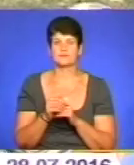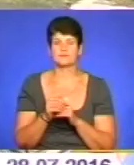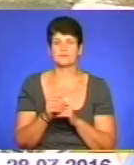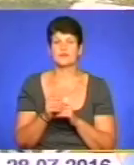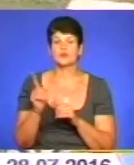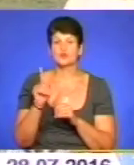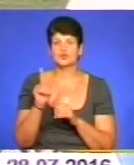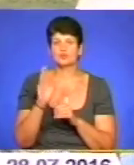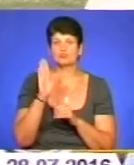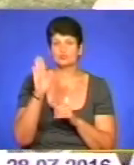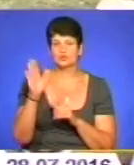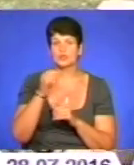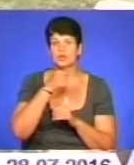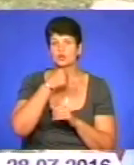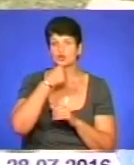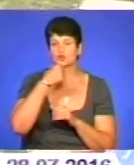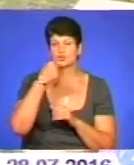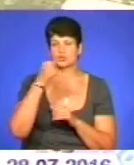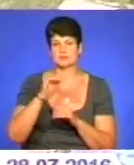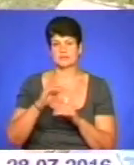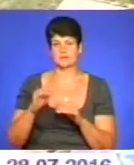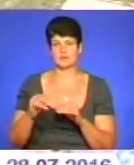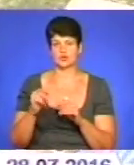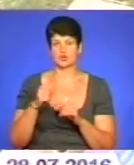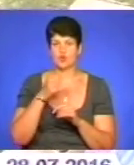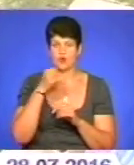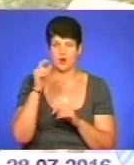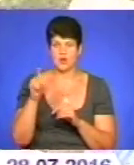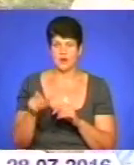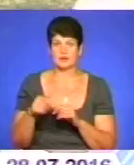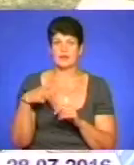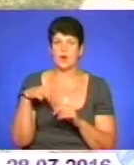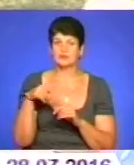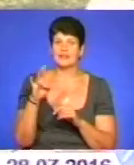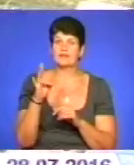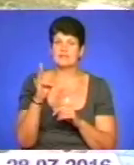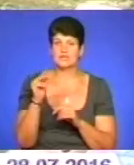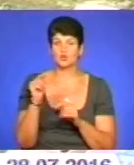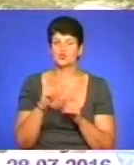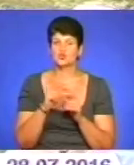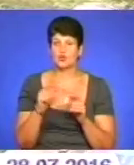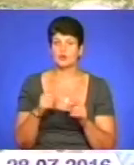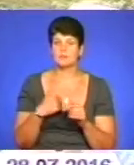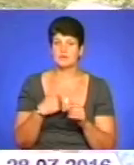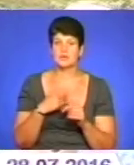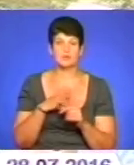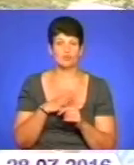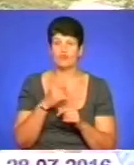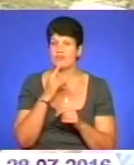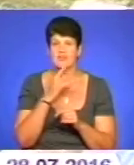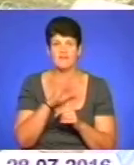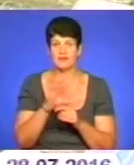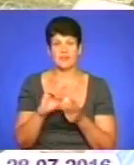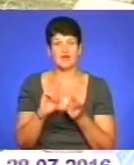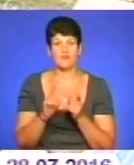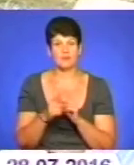щоб стати дорослими школярами. Я ходила в недільну школу. Мені не було не важко,